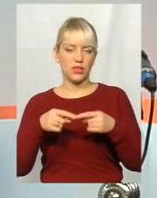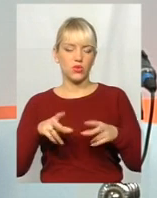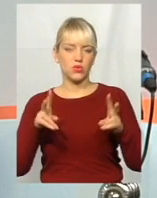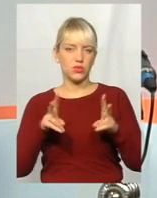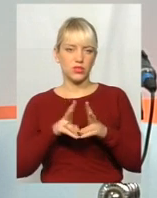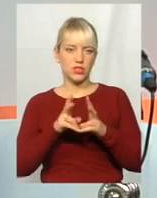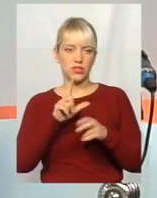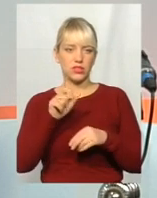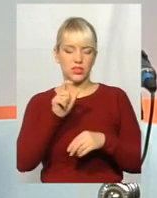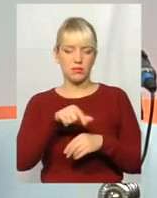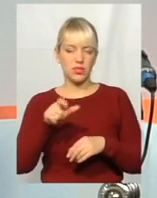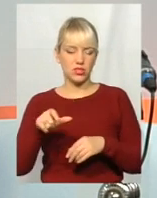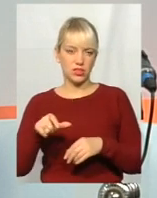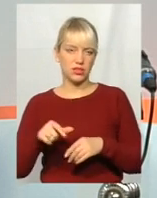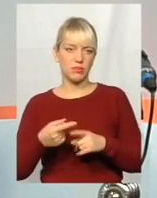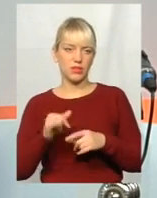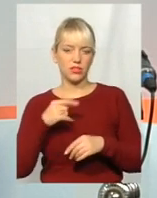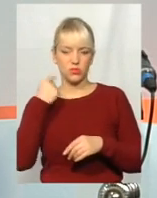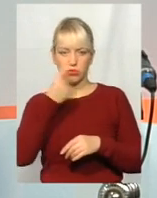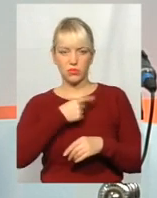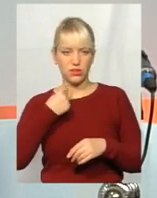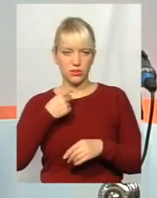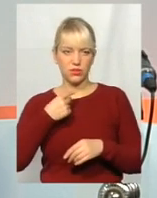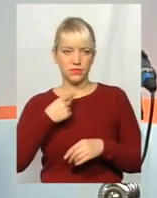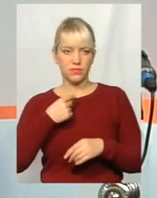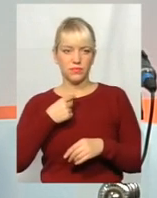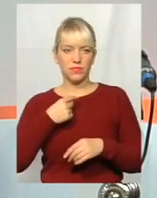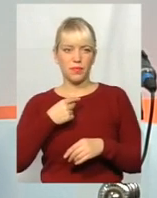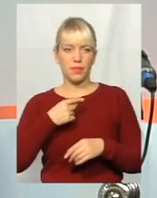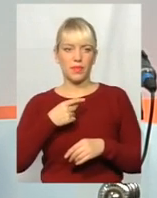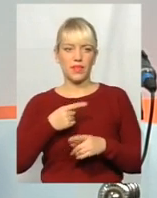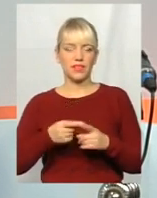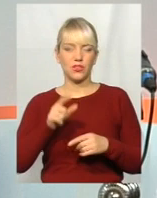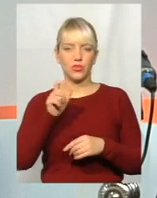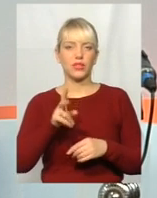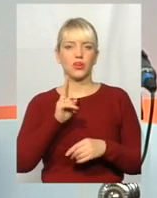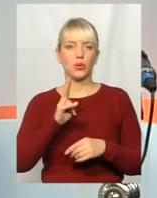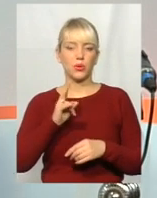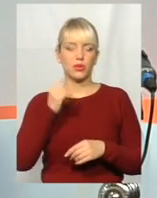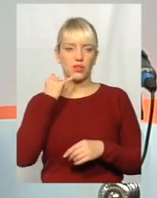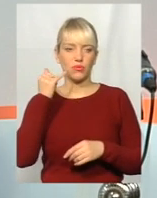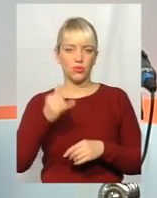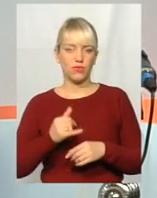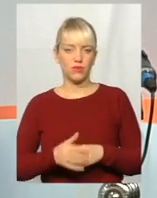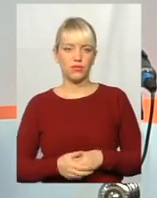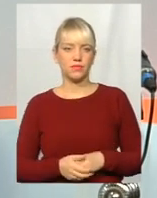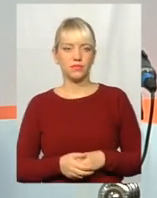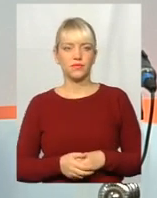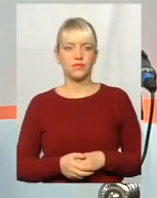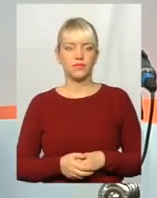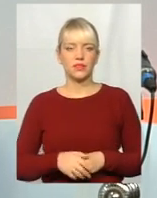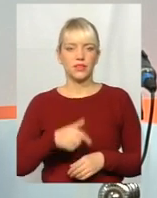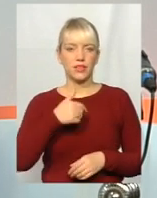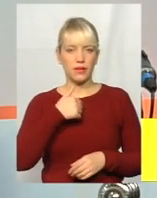з мешканцем і особисто, значить, з людиною, яка тільки що телефонувала.